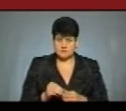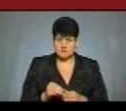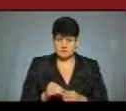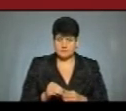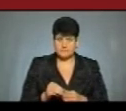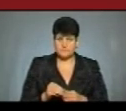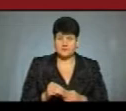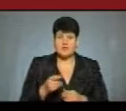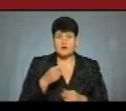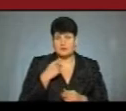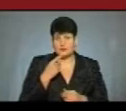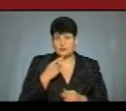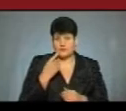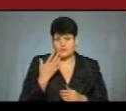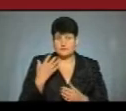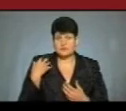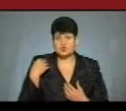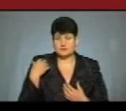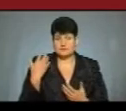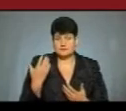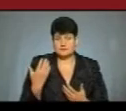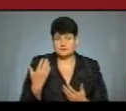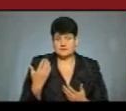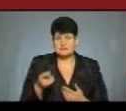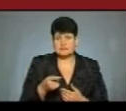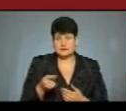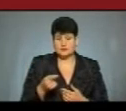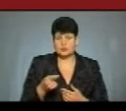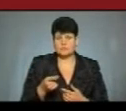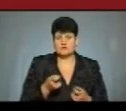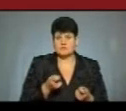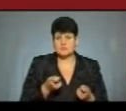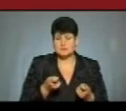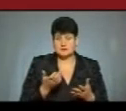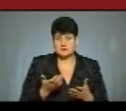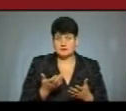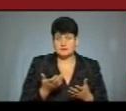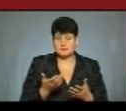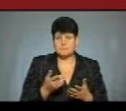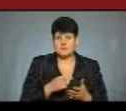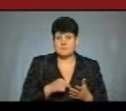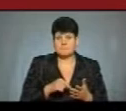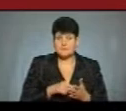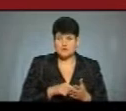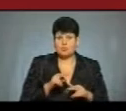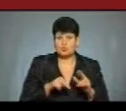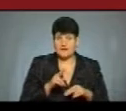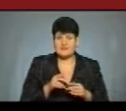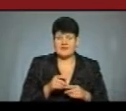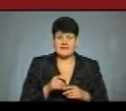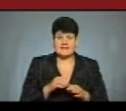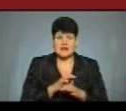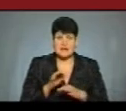Харченка Володимира Михайловича, начальника Тернопільської обласної адміністрації відділу містобудування і архітектури, він сказав,